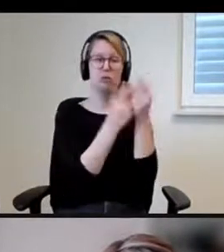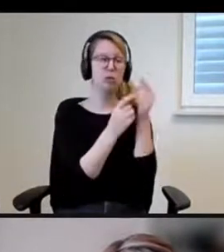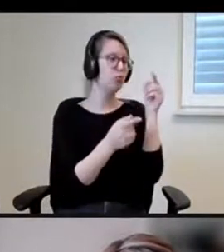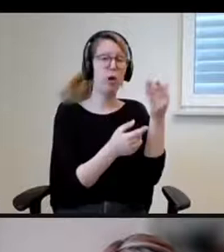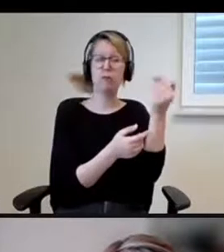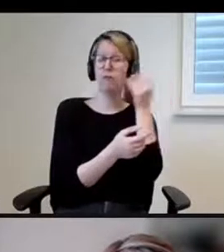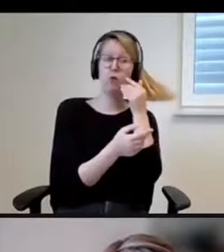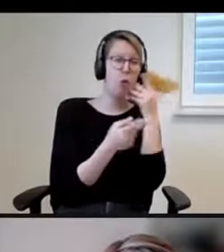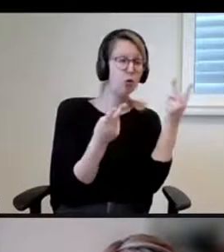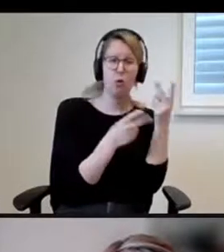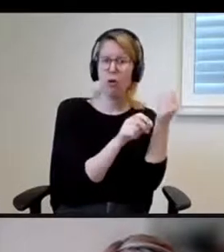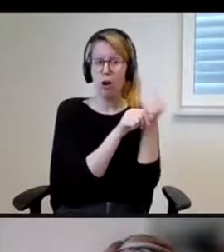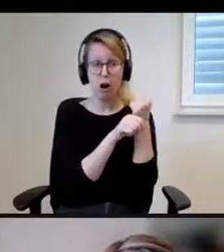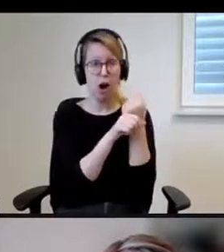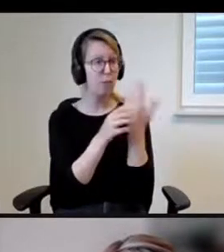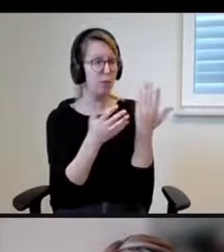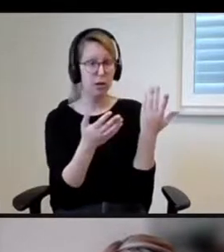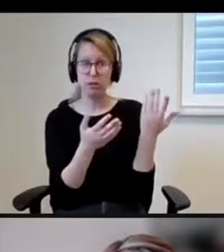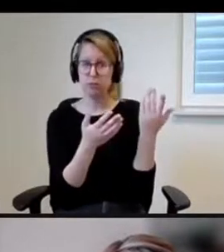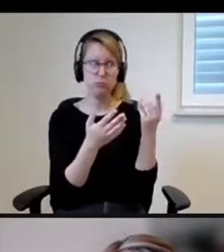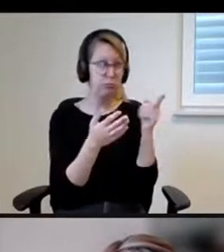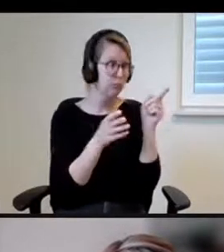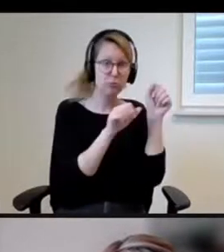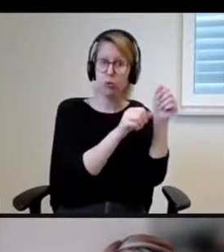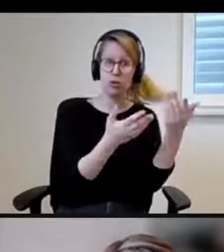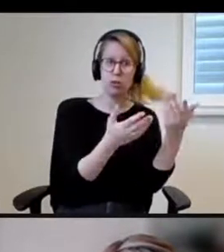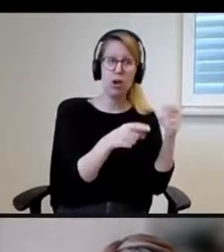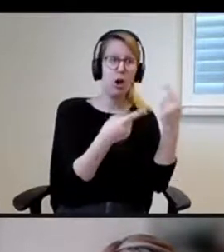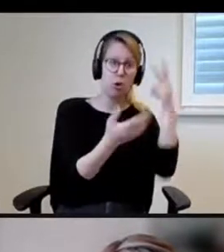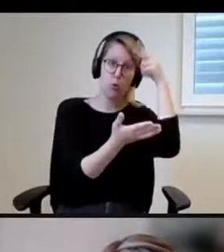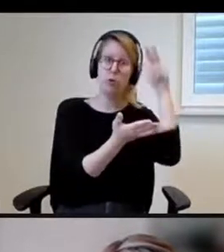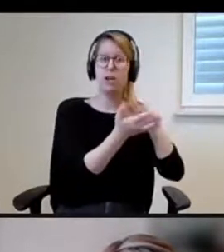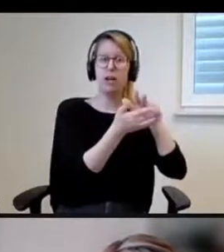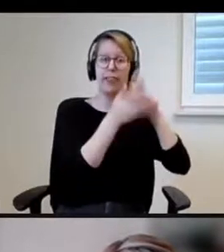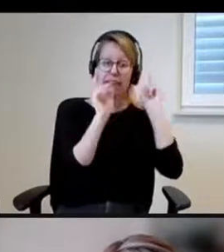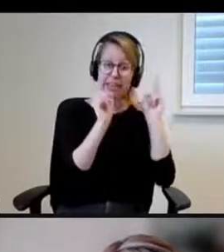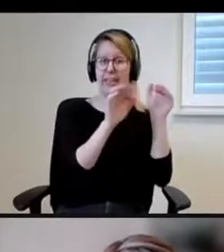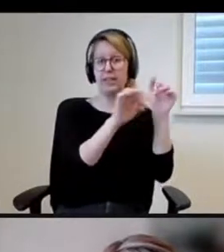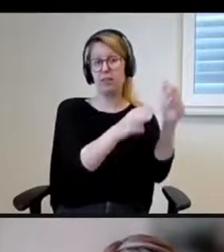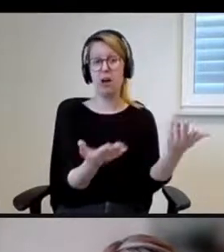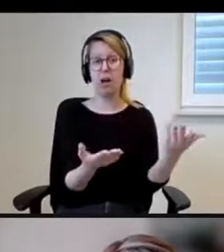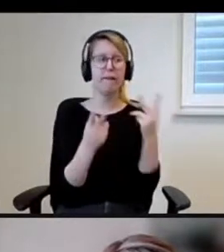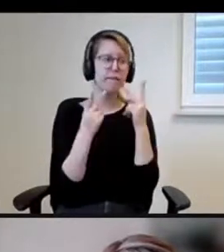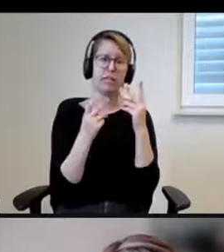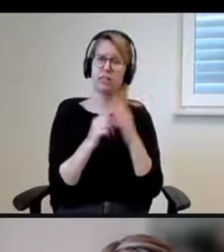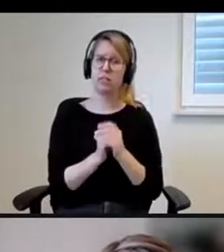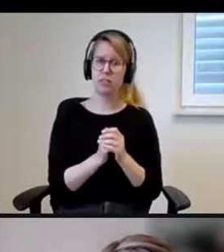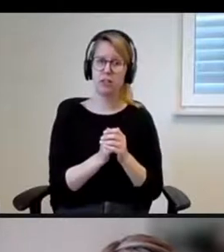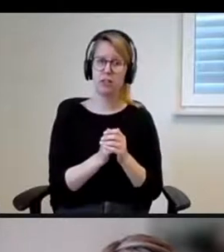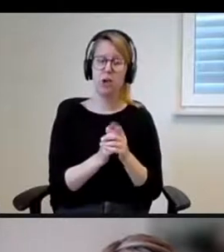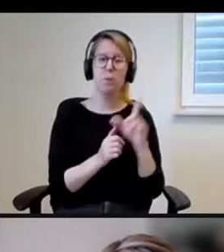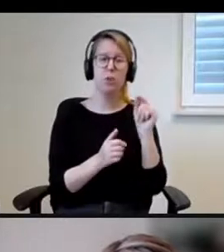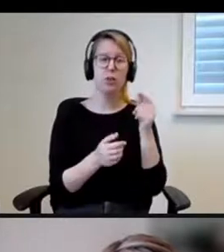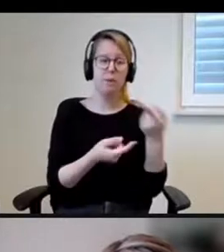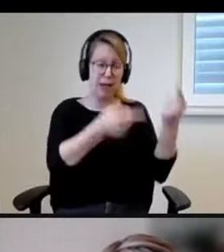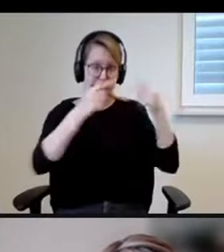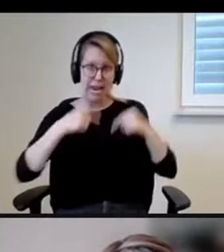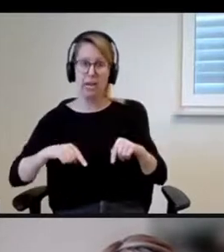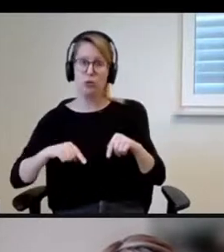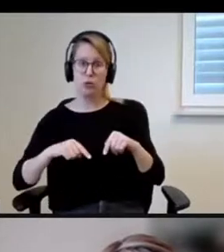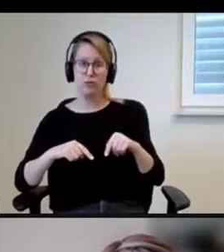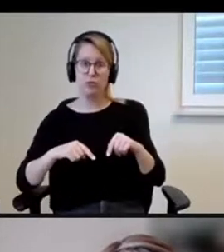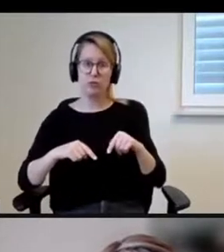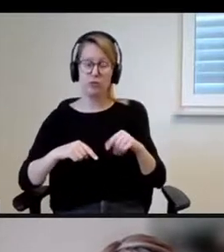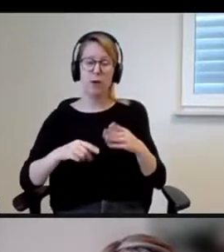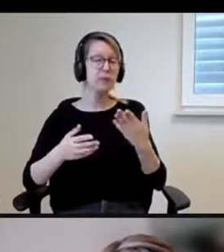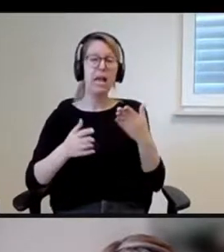schaffen, dass sie eben auch unerkannten Rechte, die sie an ihrem Herkunftsland tun, dass sie die eben